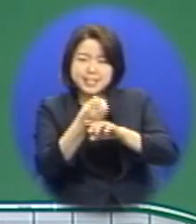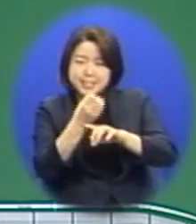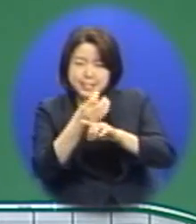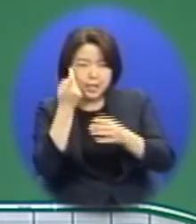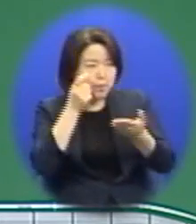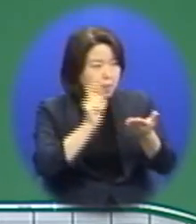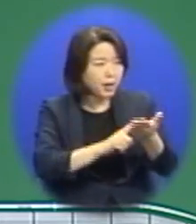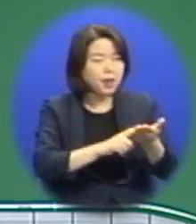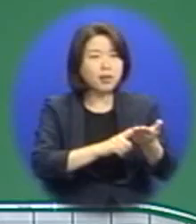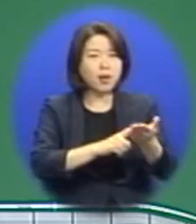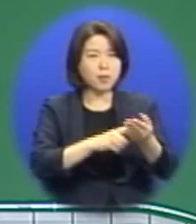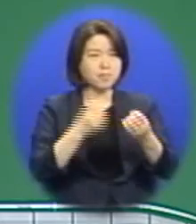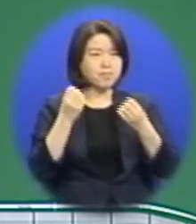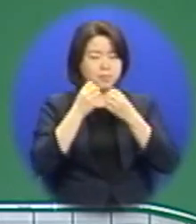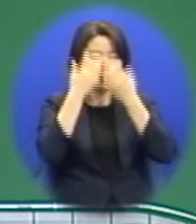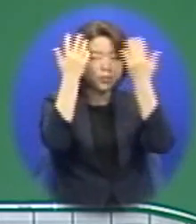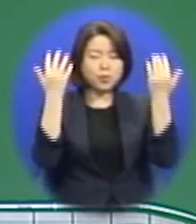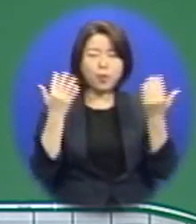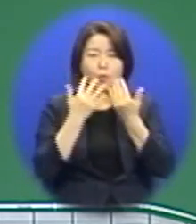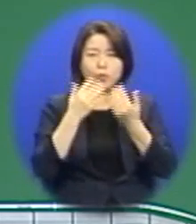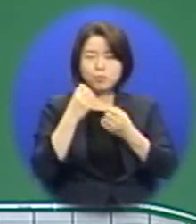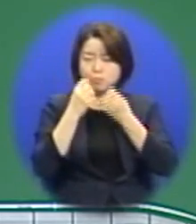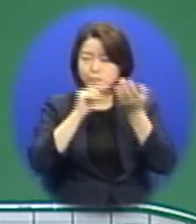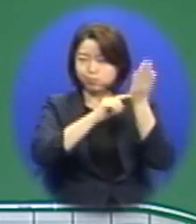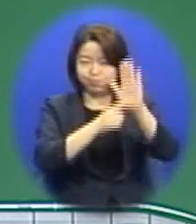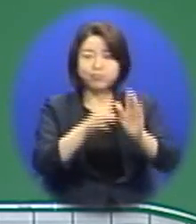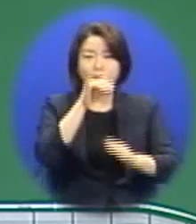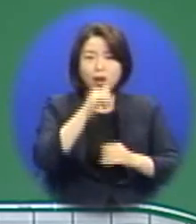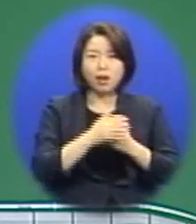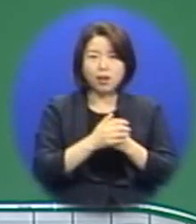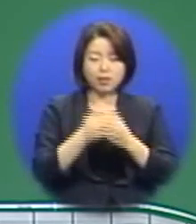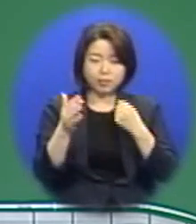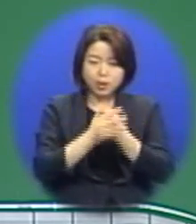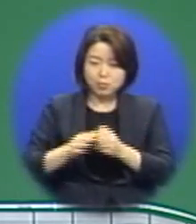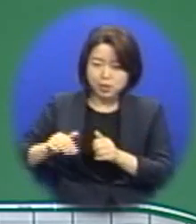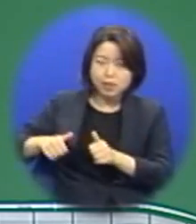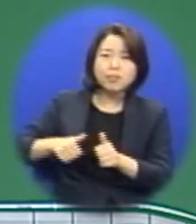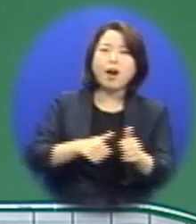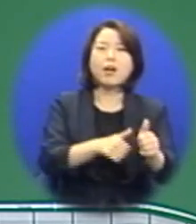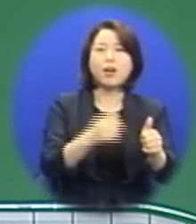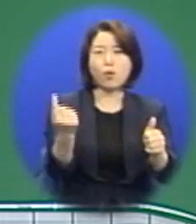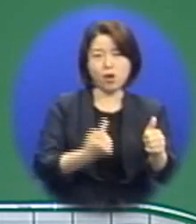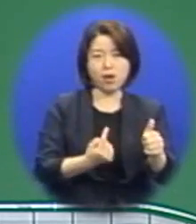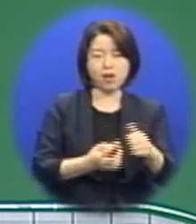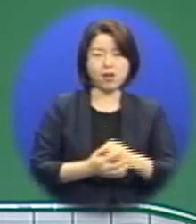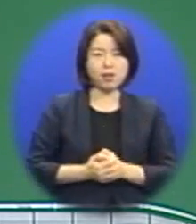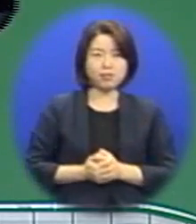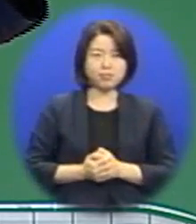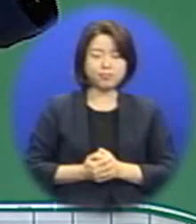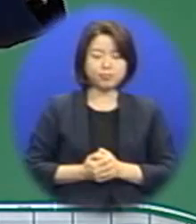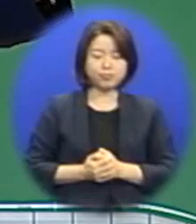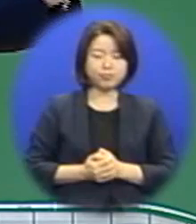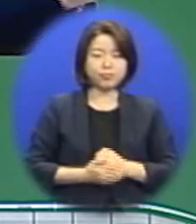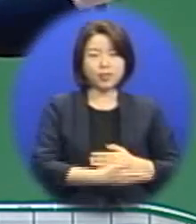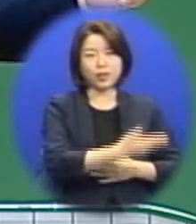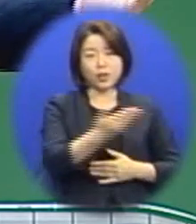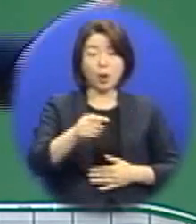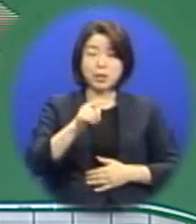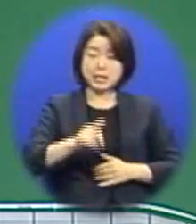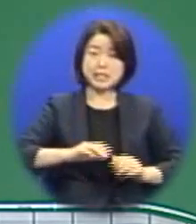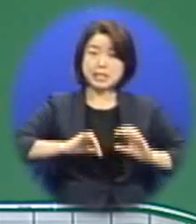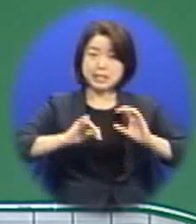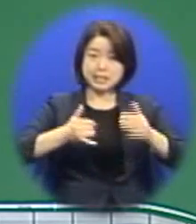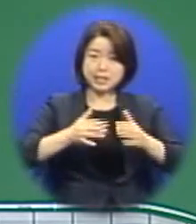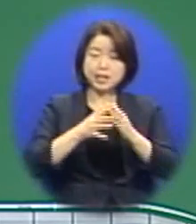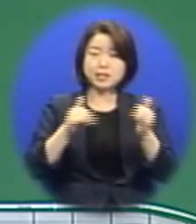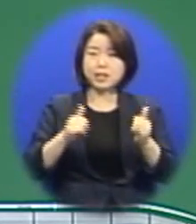발견했구나. 표시가 확 나는 거예요. 그래서 그냥 따라온 거라는 거예요. 여러분, 이 세상 사람들이 하나님 살아계신